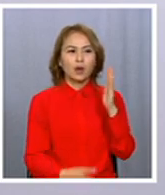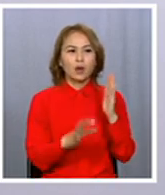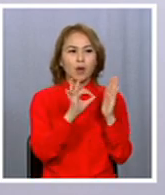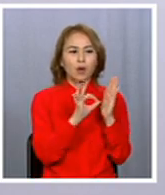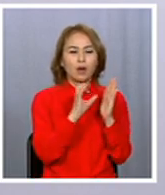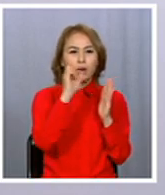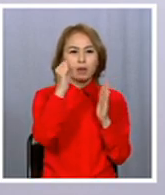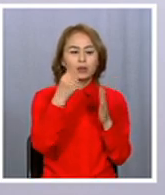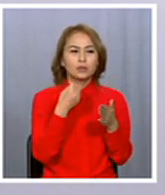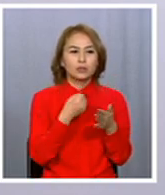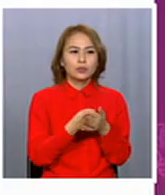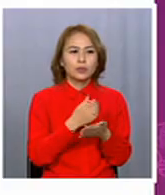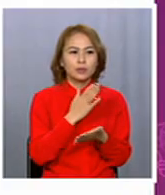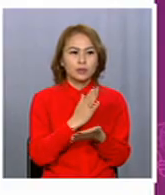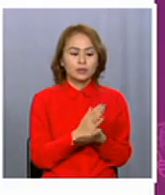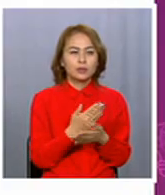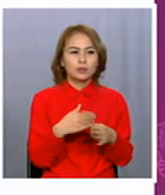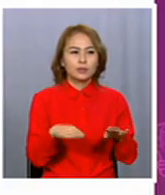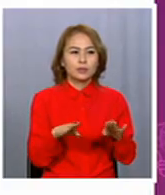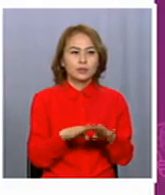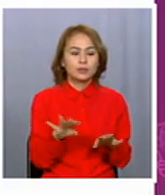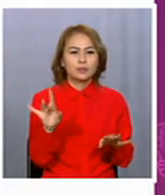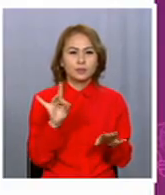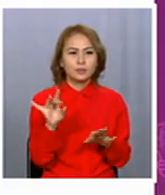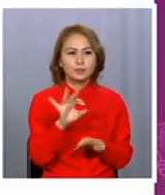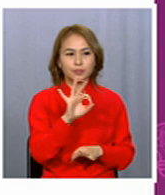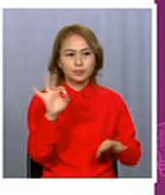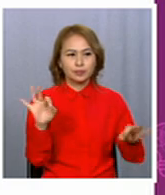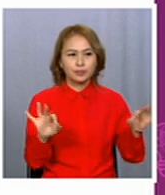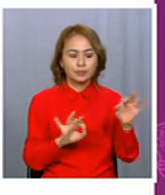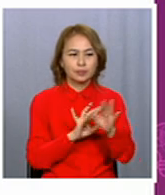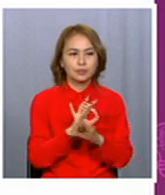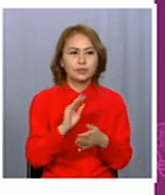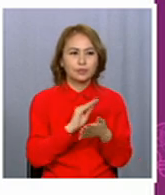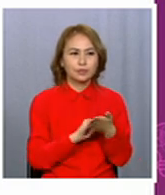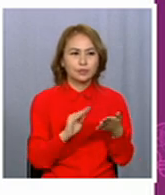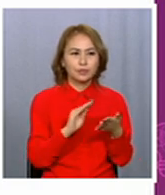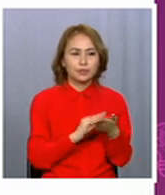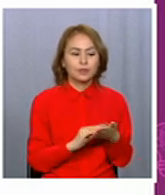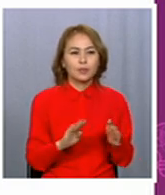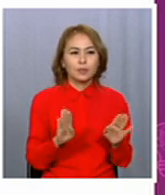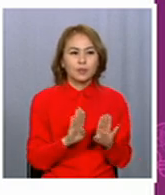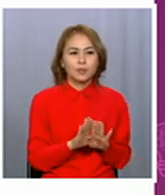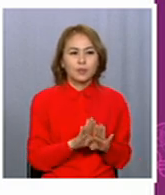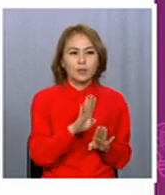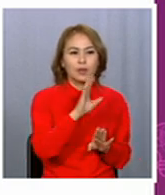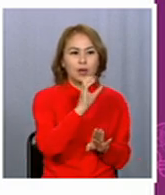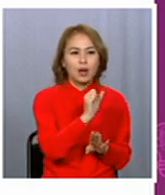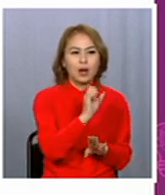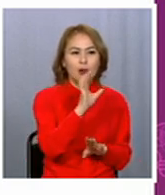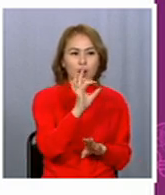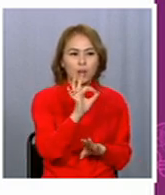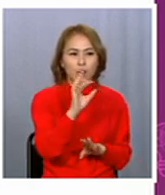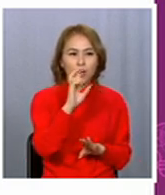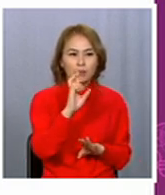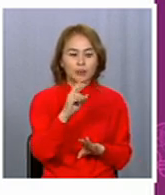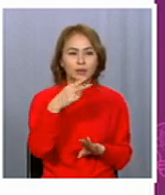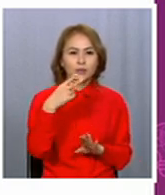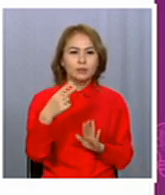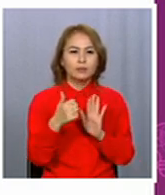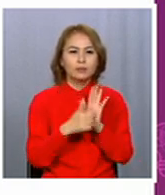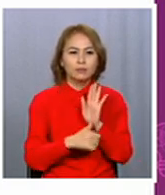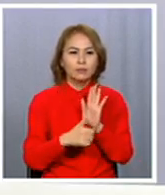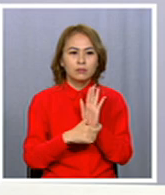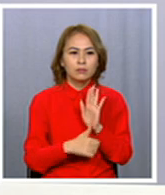дейін қараймыз. Және осы өлшемді аламыз балалар. Ал жазып қояйық. Сонда АОБ бұрышы 60 градусқа